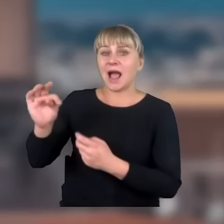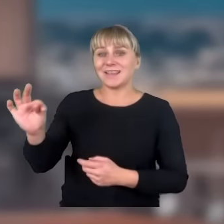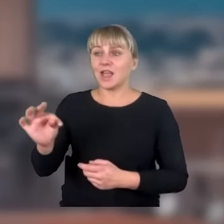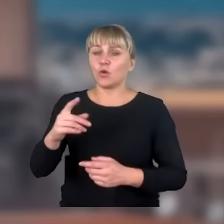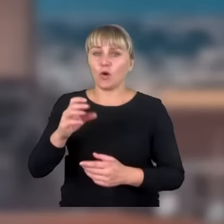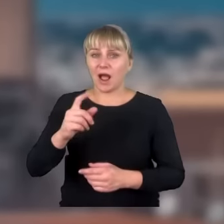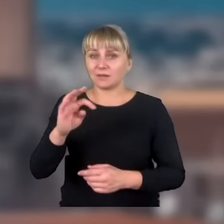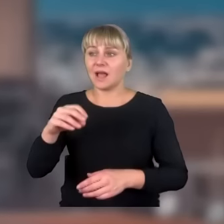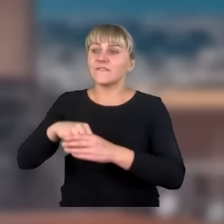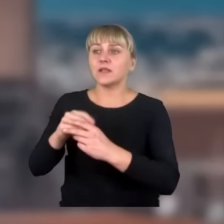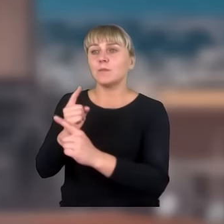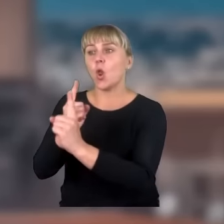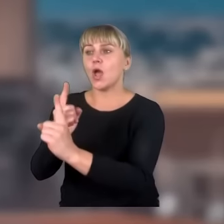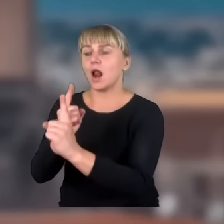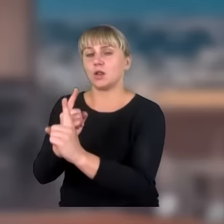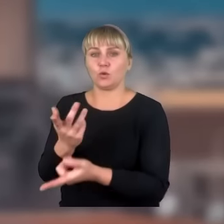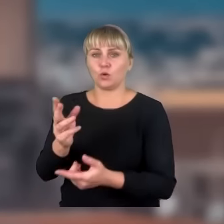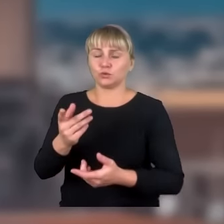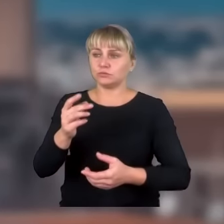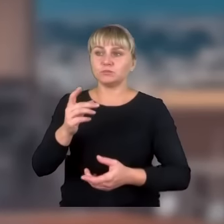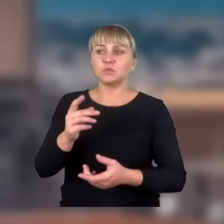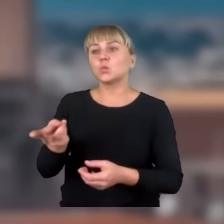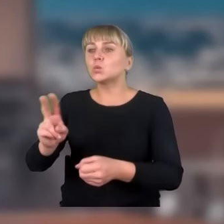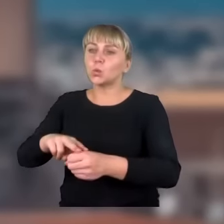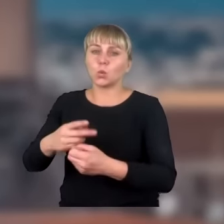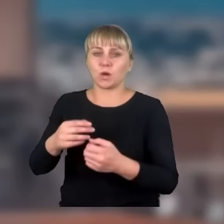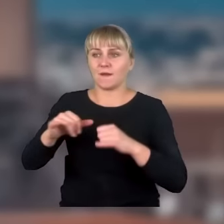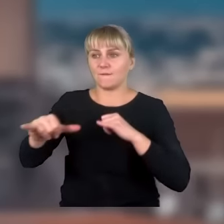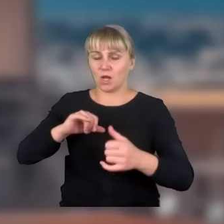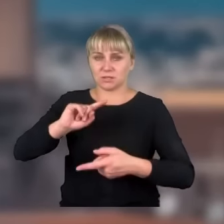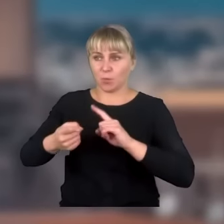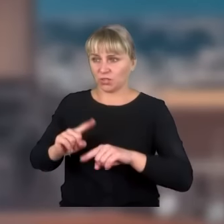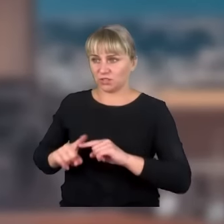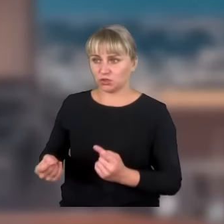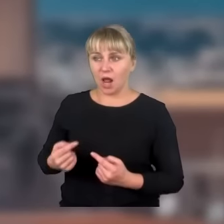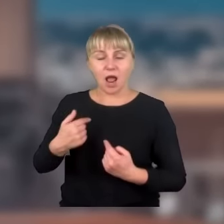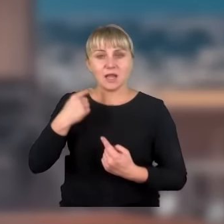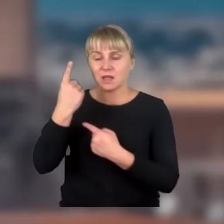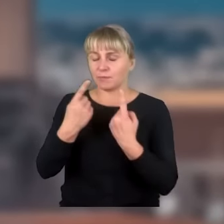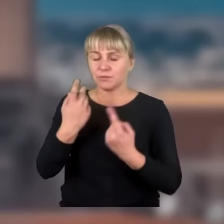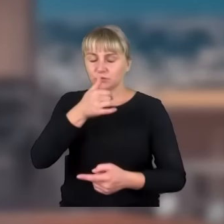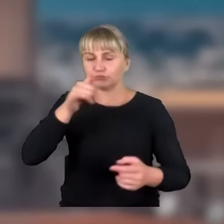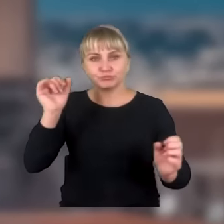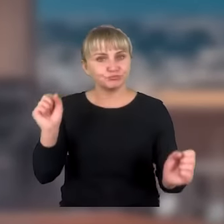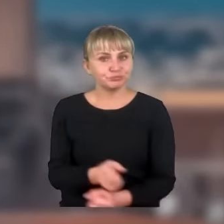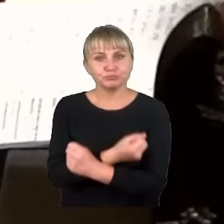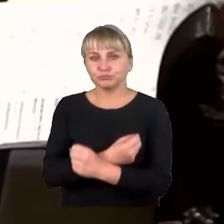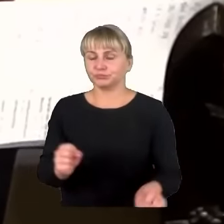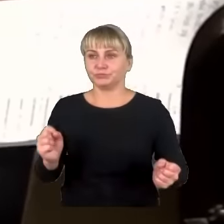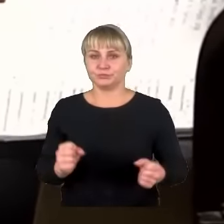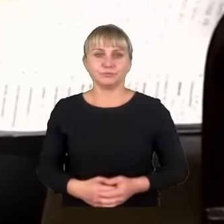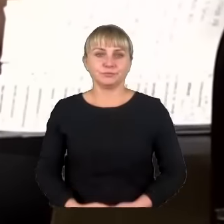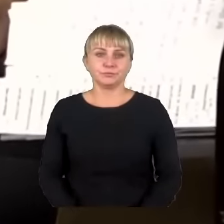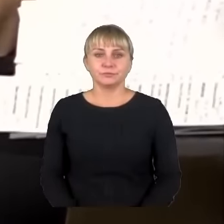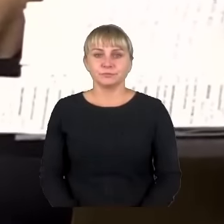wobec konkretnej władzy politycznej. Uważam, że to jest niedopuszczalne, bezprawne.